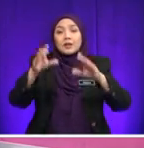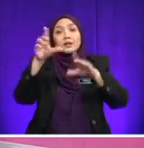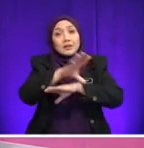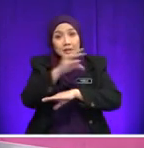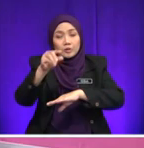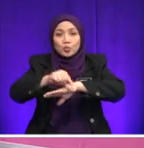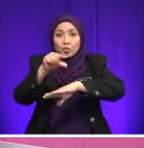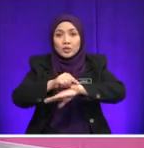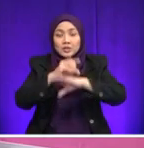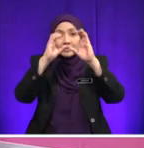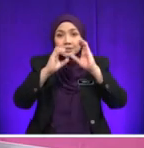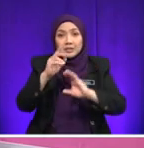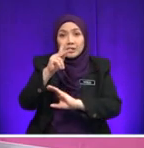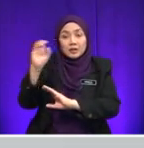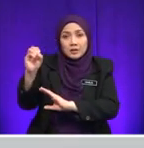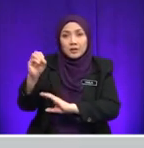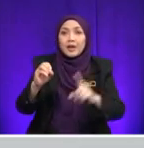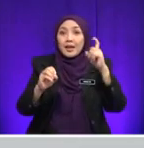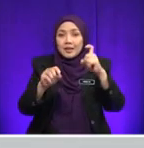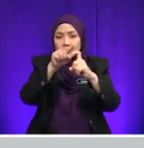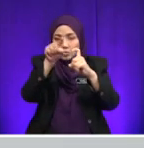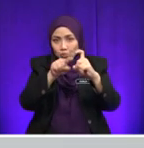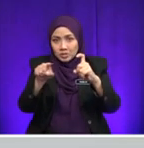Apakah rumus kita kita dapat